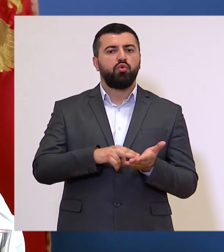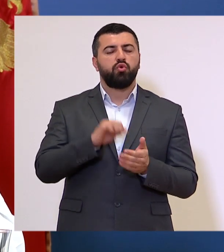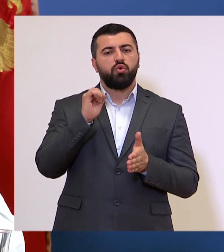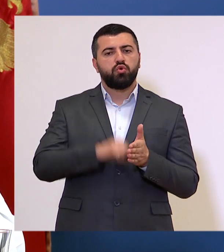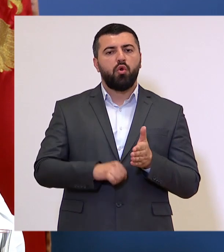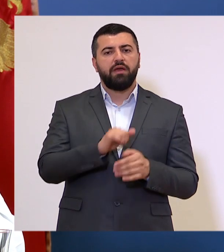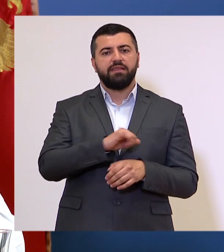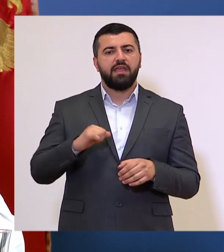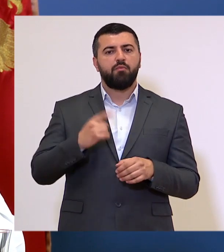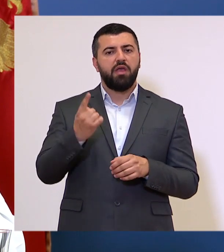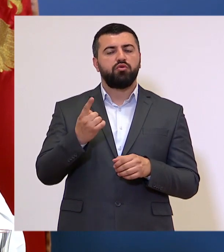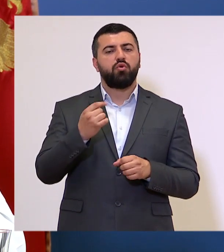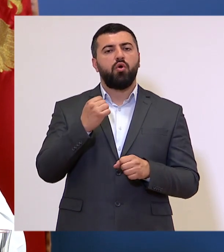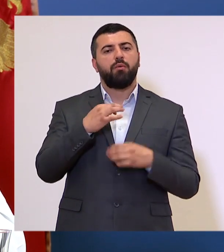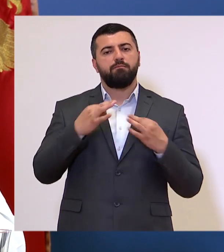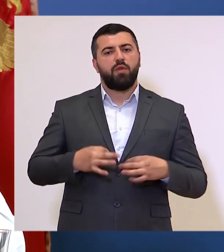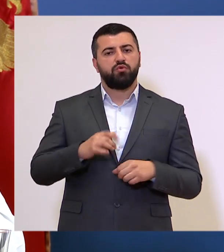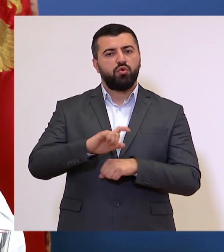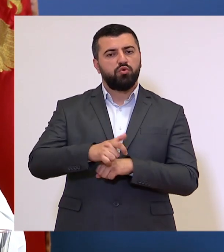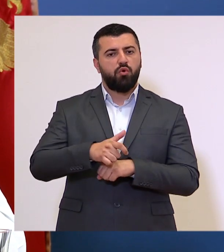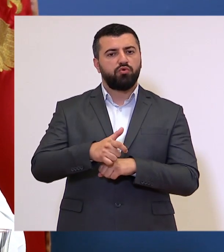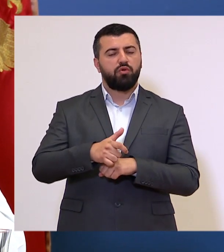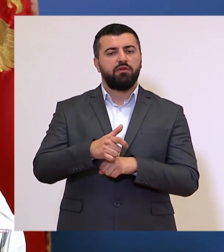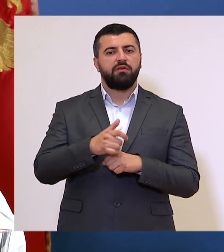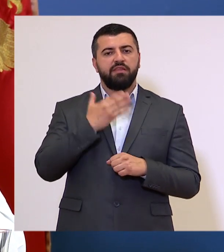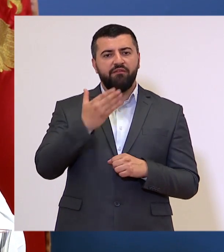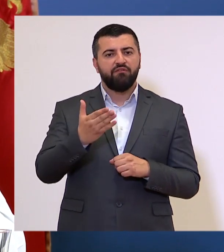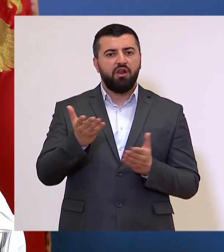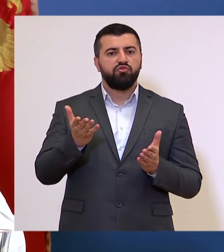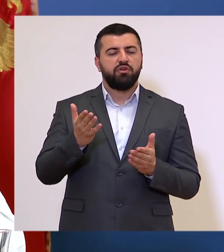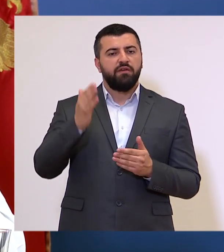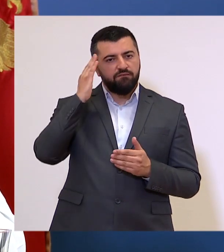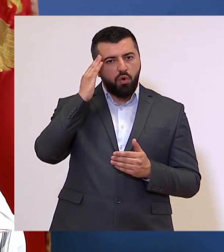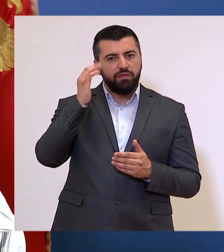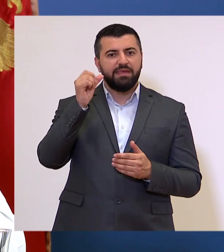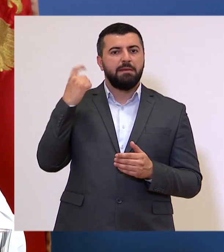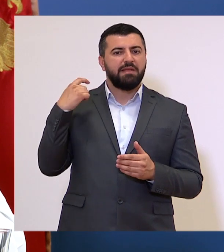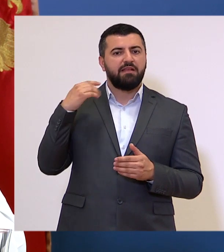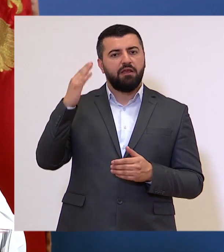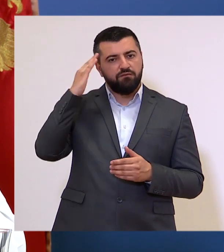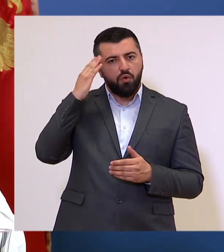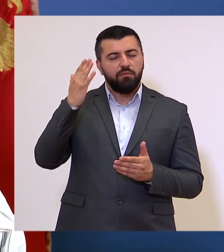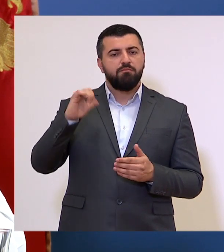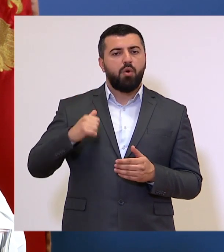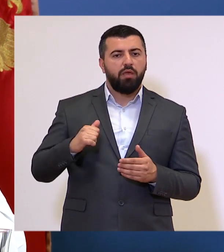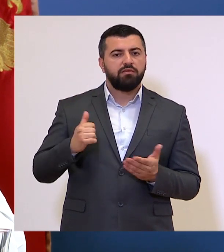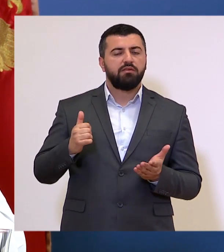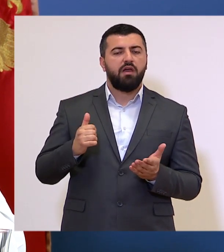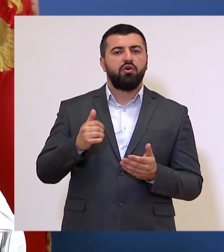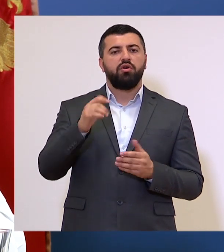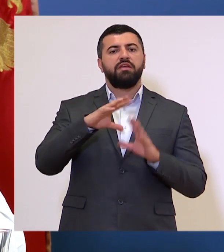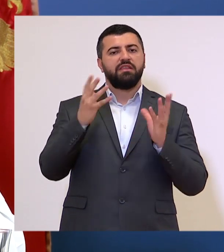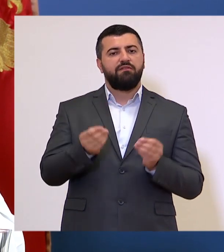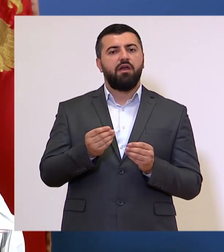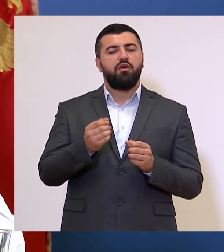strogo i samo jedino struka. Zahvalit ću se svakako vojsci, Ministarstvu unutrašnjih poslova, odnosno upravi policije, na